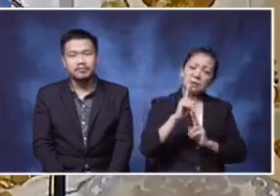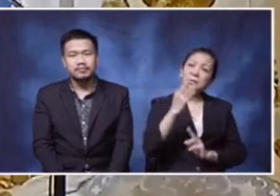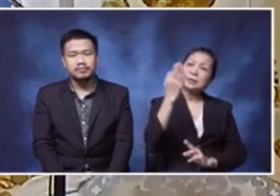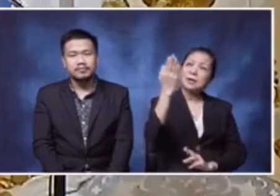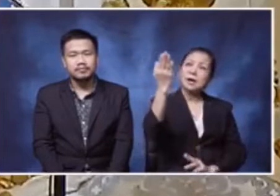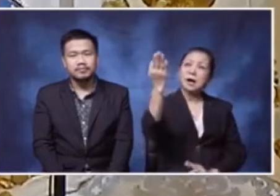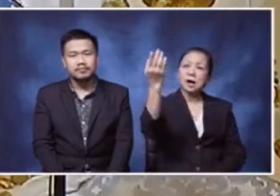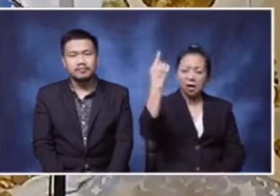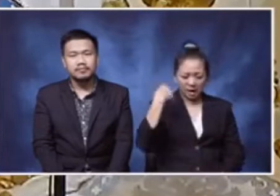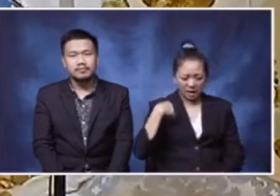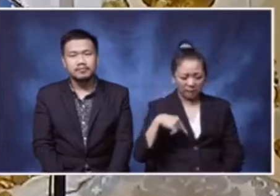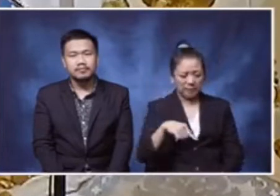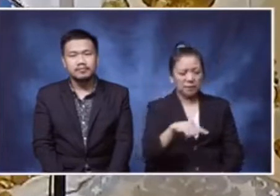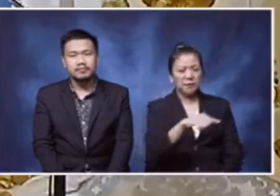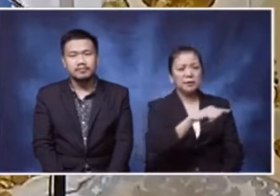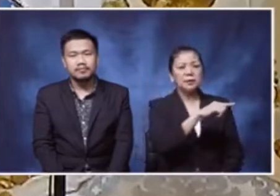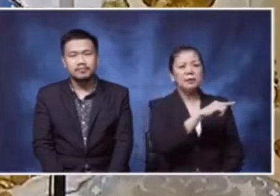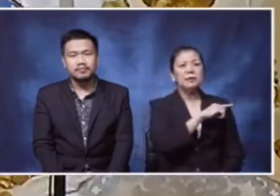inarangal ka